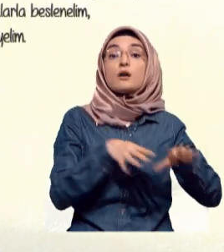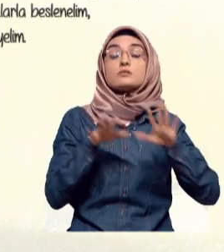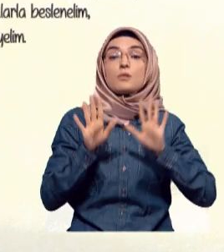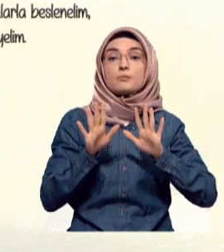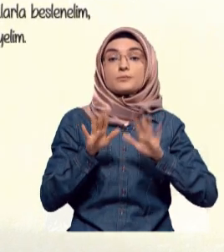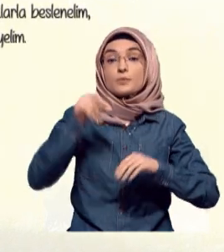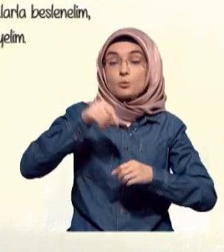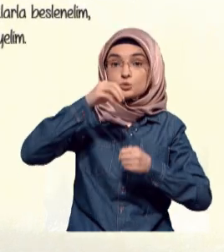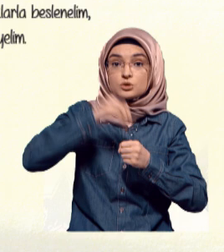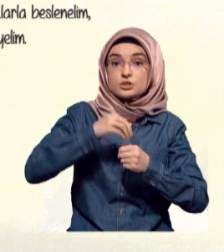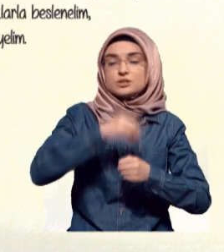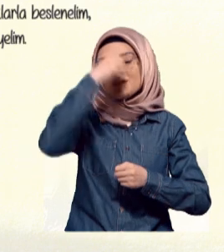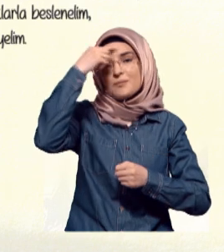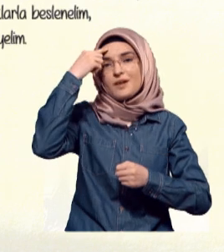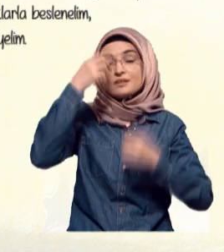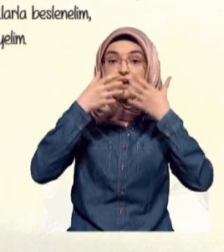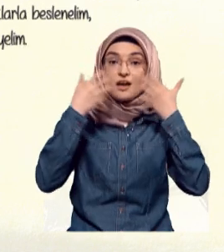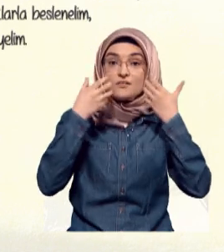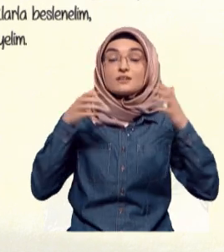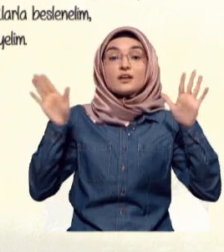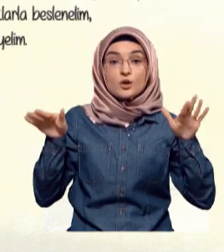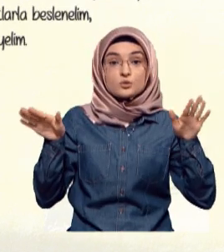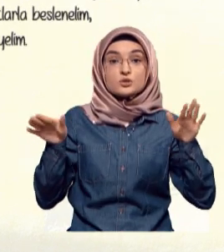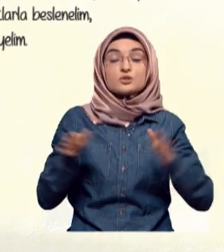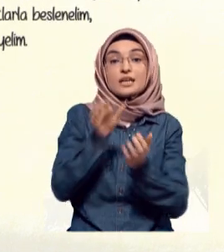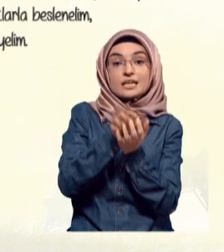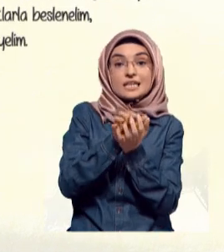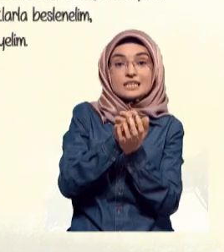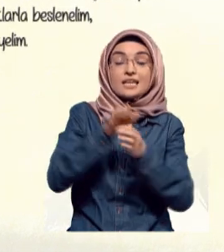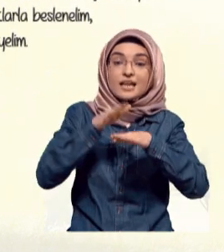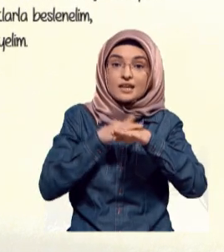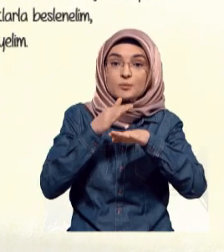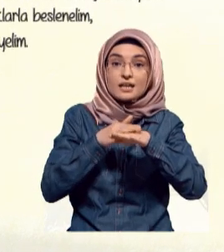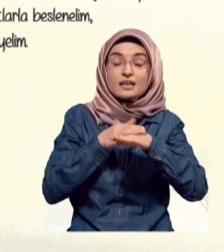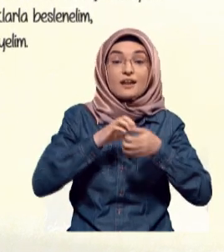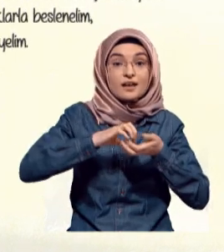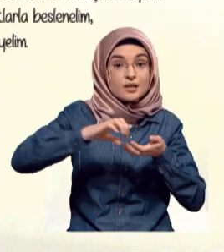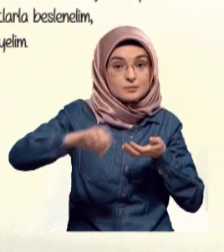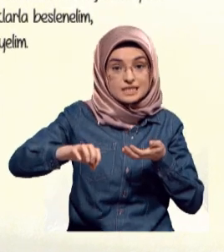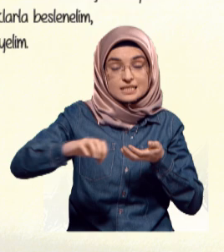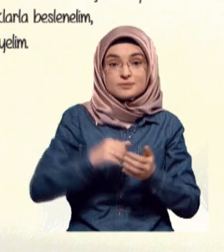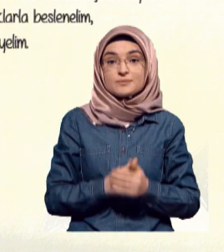atma. Bunun için belki hayvanlara, kuşlara, kedilere, köpeklere ayırabilirsin.